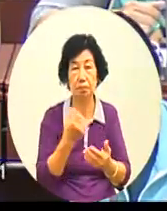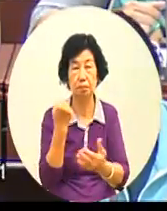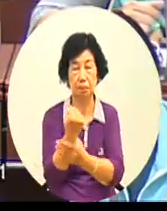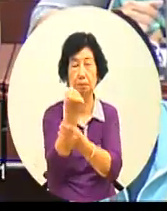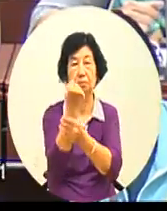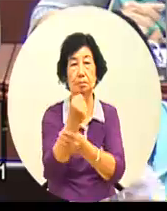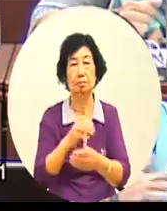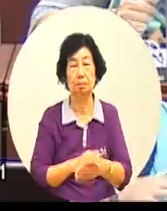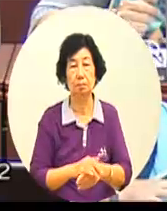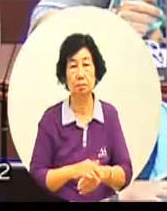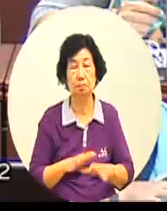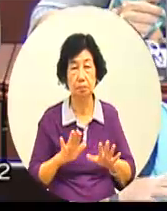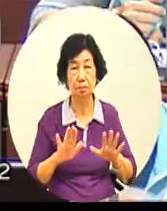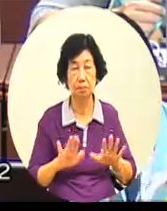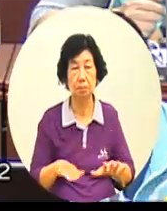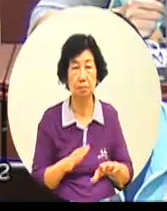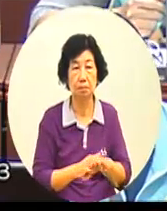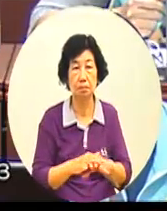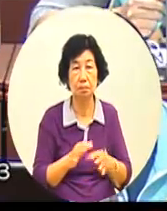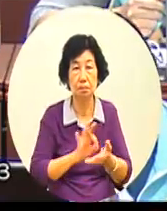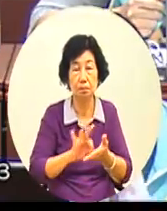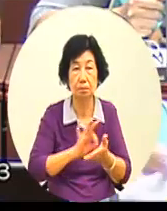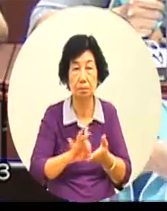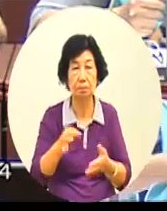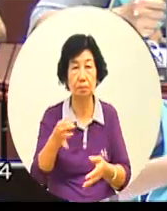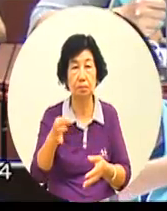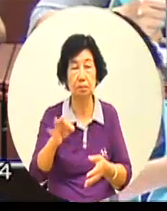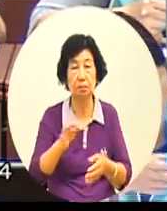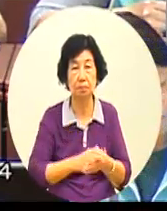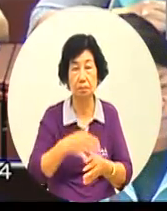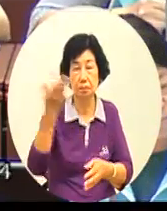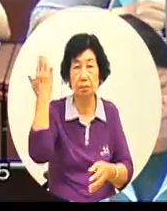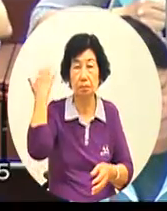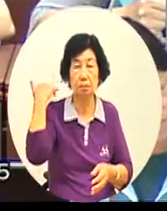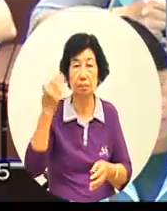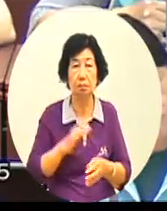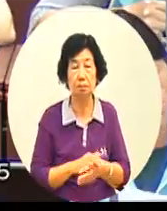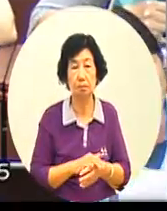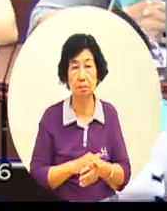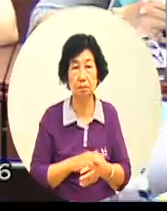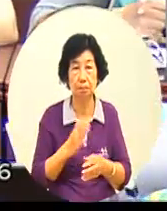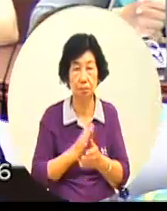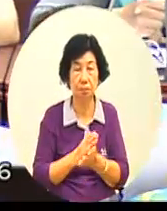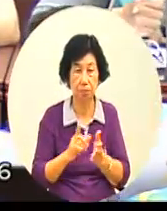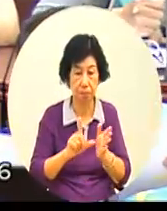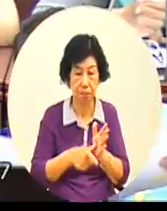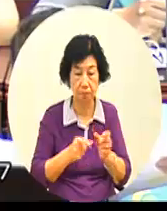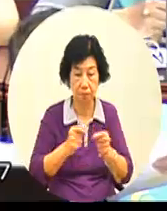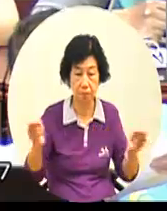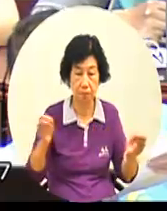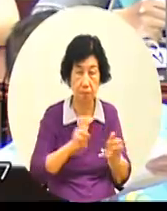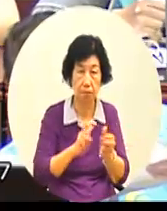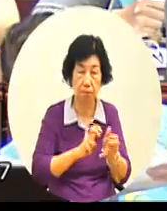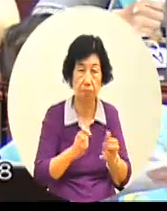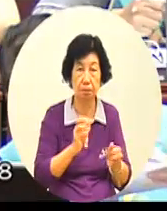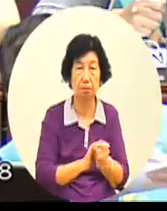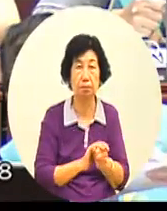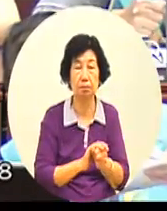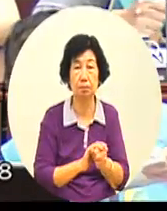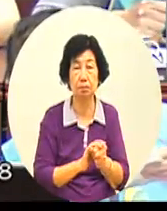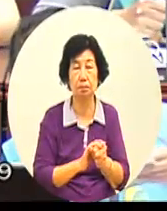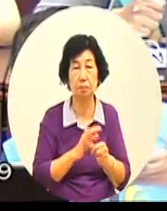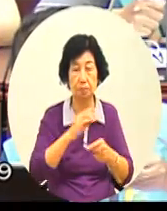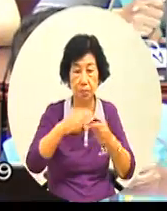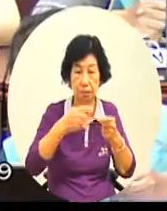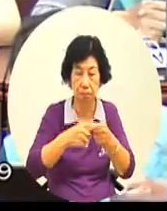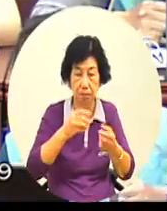知道的相关的经费，我们往年我们在做长照十年的时候，经费差不多是8亿多。那